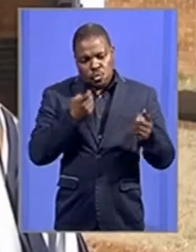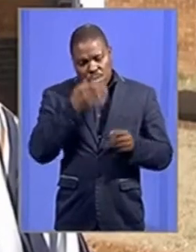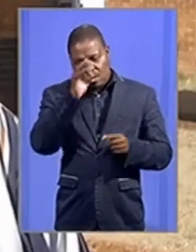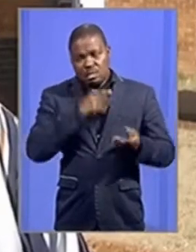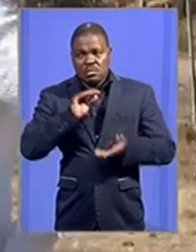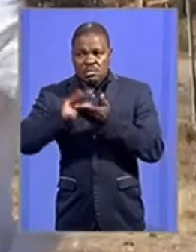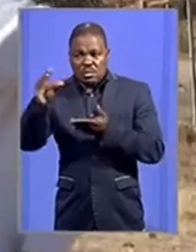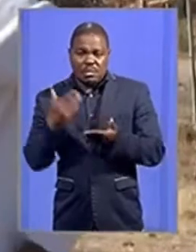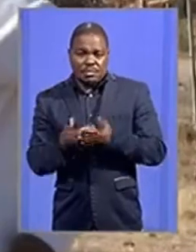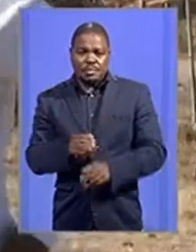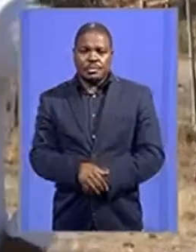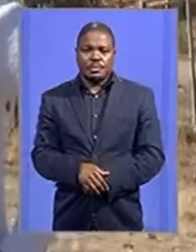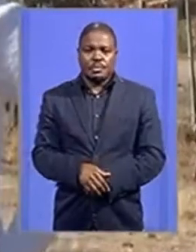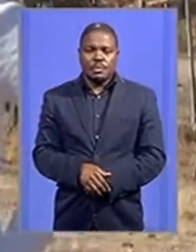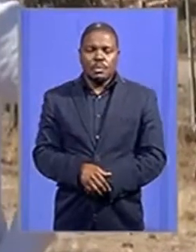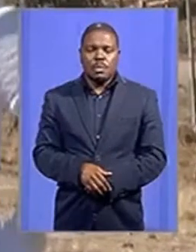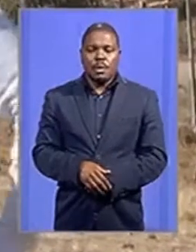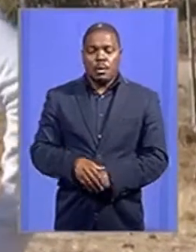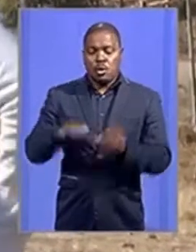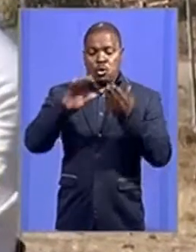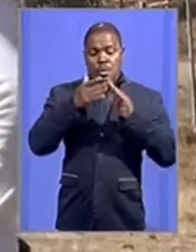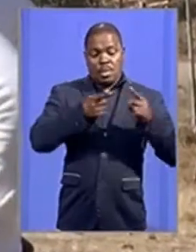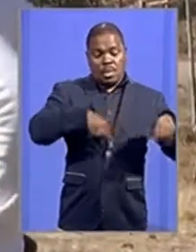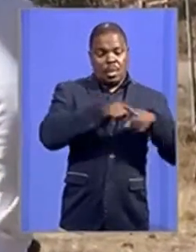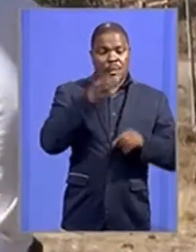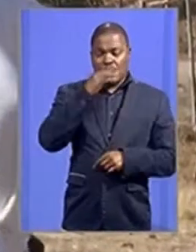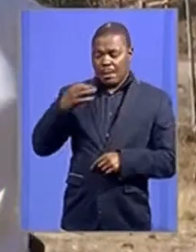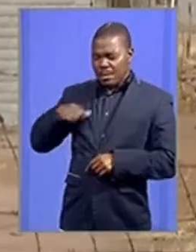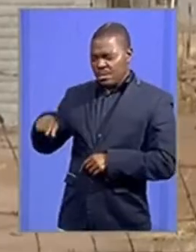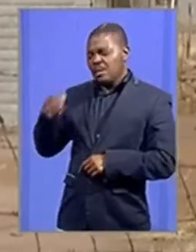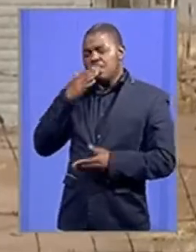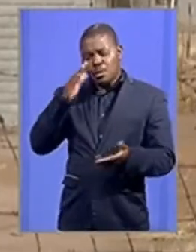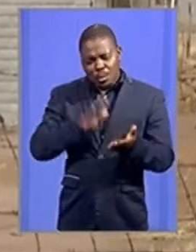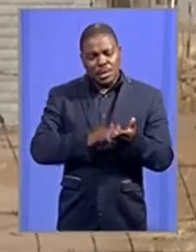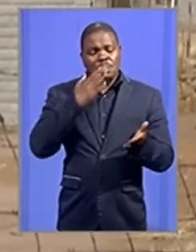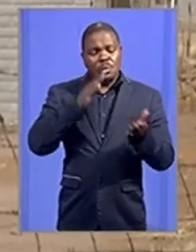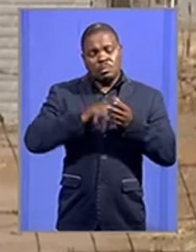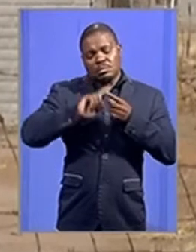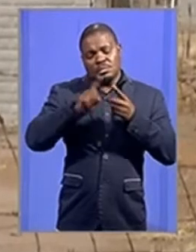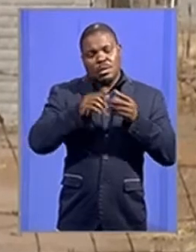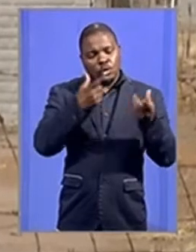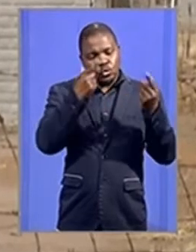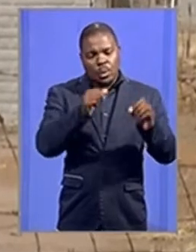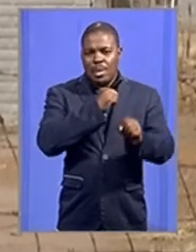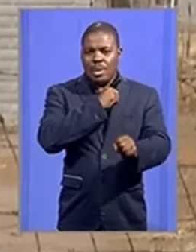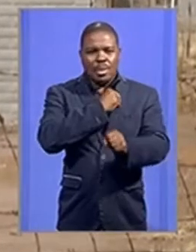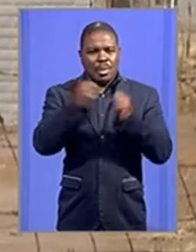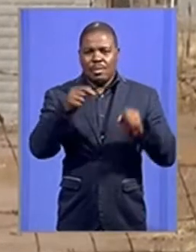mmusong. Baahi ba re masepala o dula o etsa ditshepiso tseo o tlholeyang go di phethagatsa.